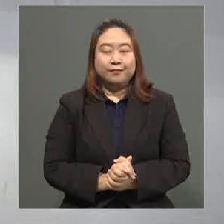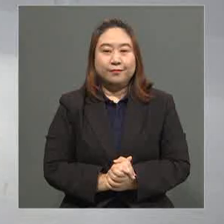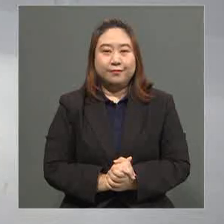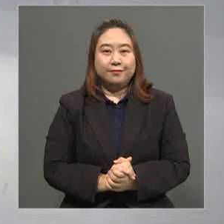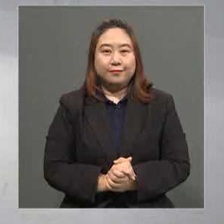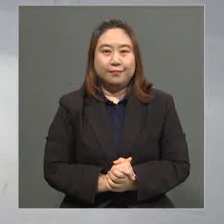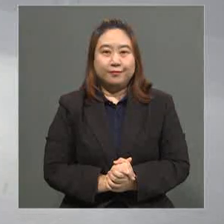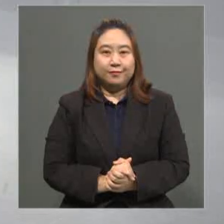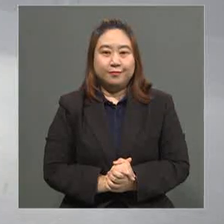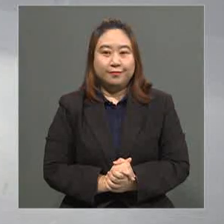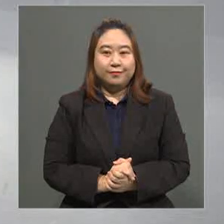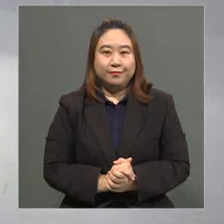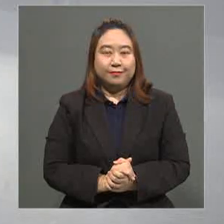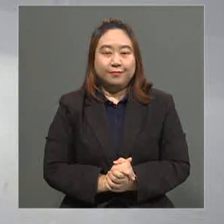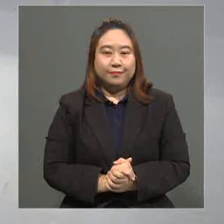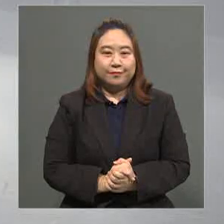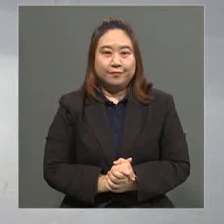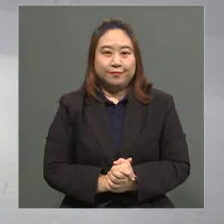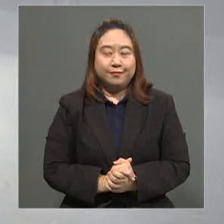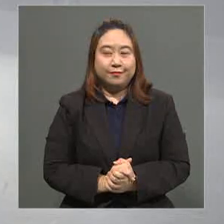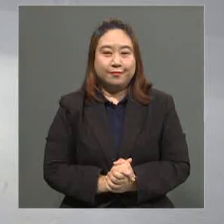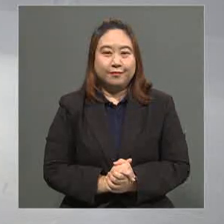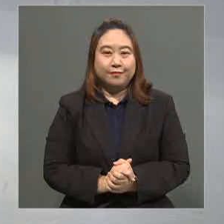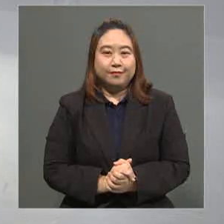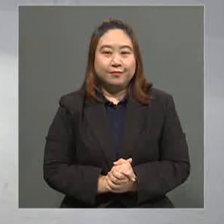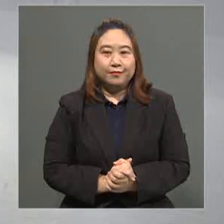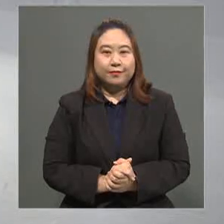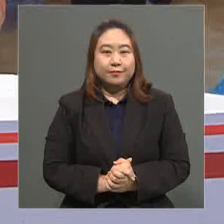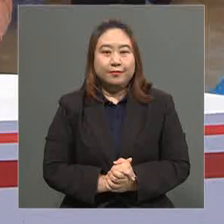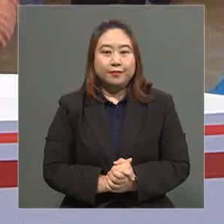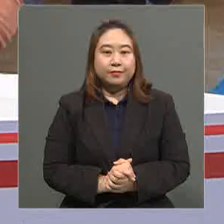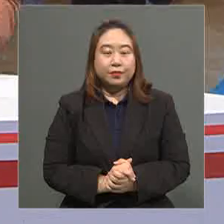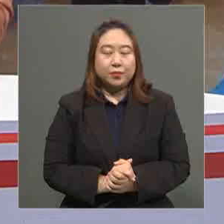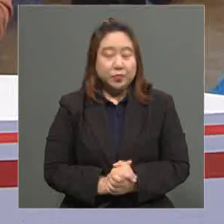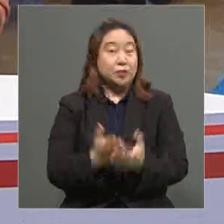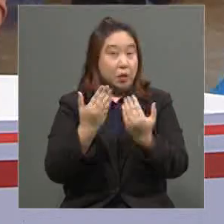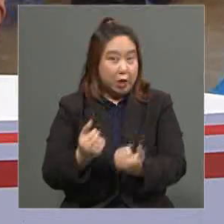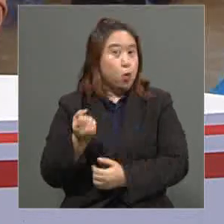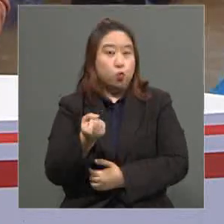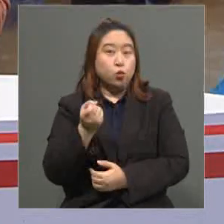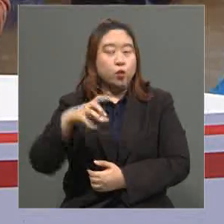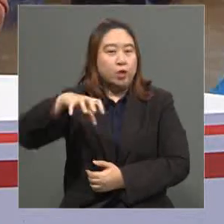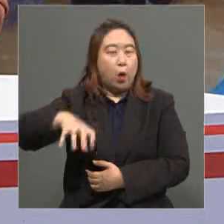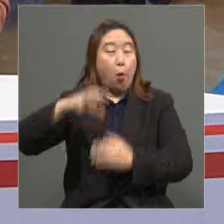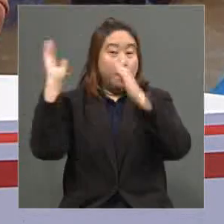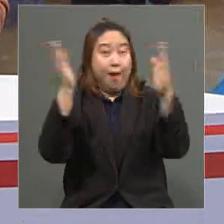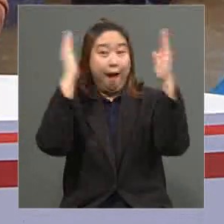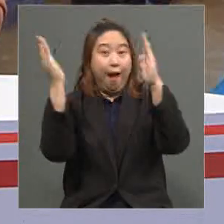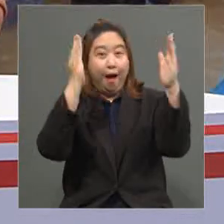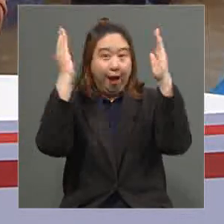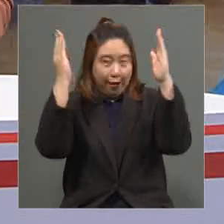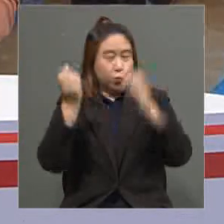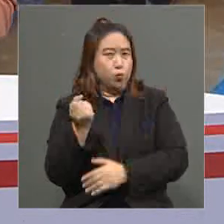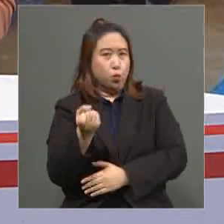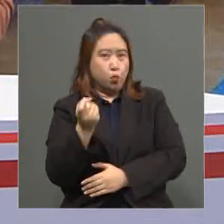ข้อมูลสดจากกรมุตุิยวิทยาญเพื่อ